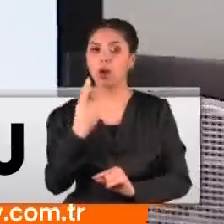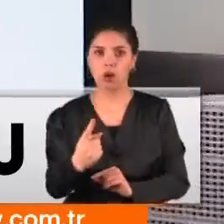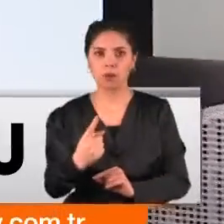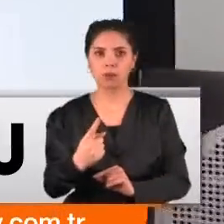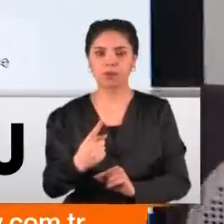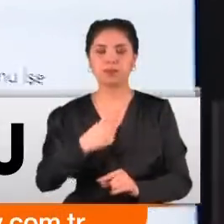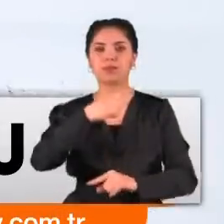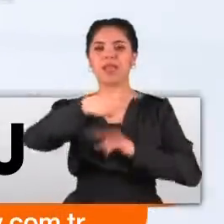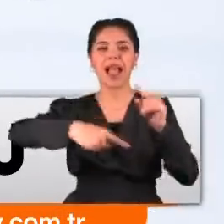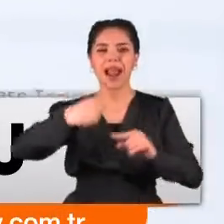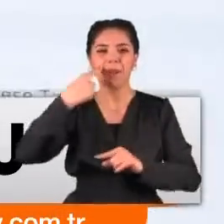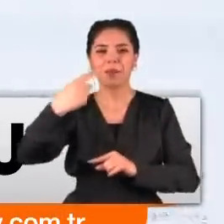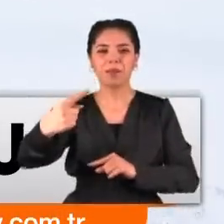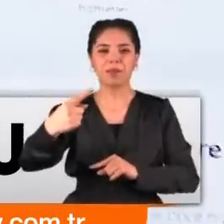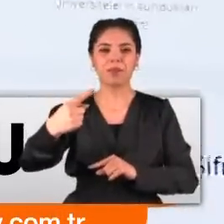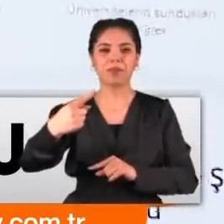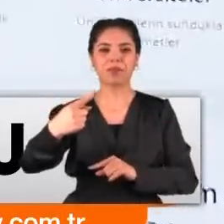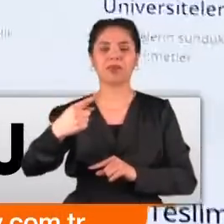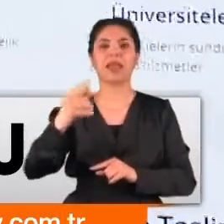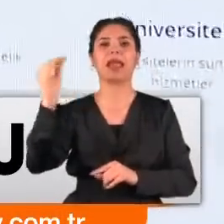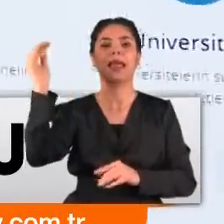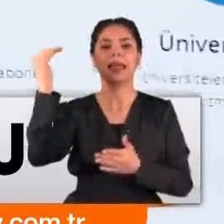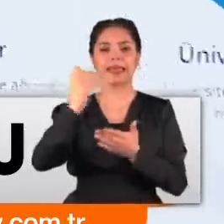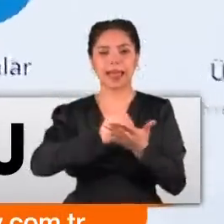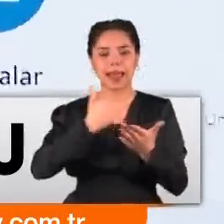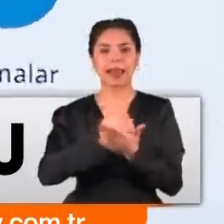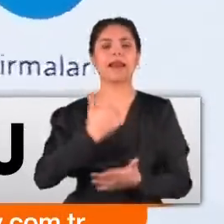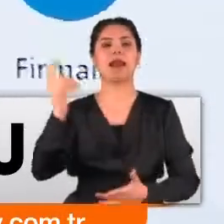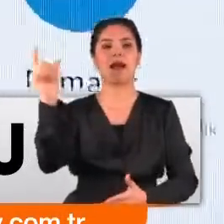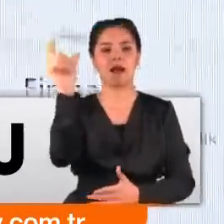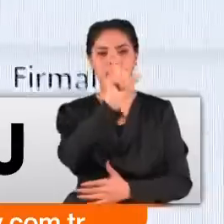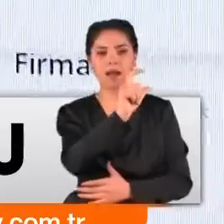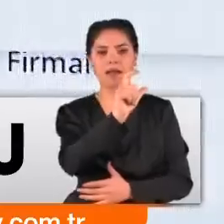arama çubuğuna gelir aylık